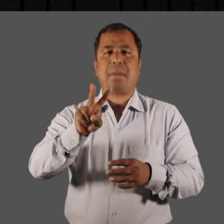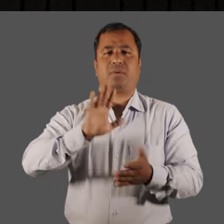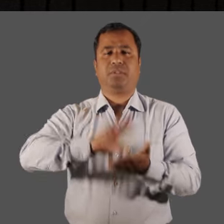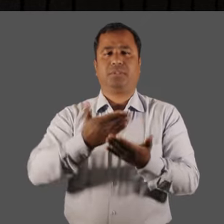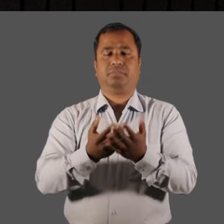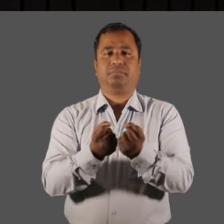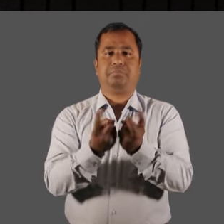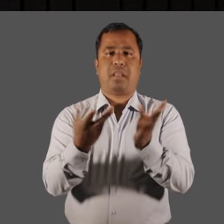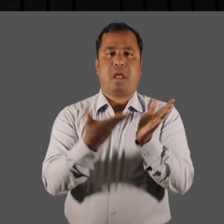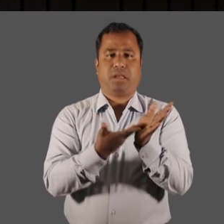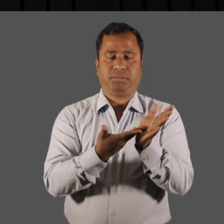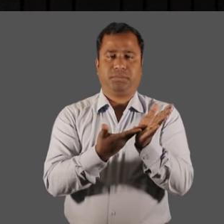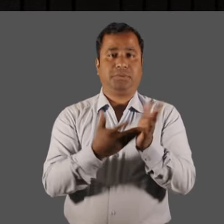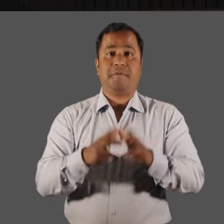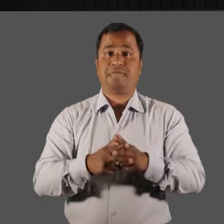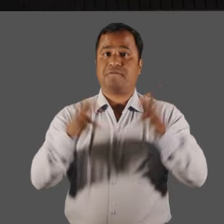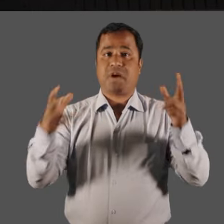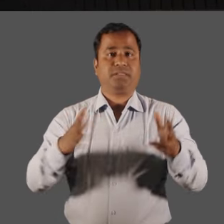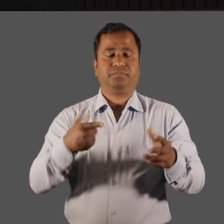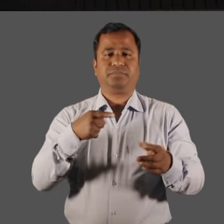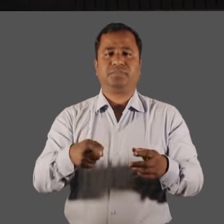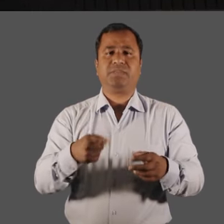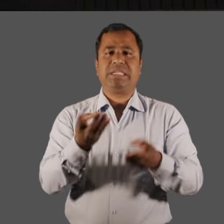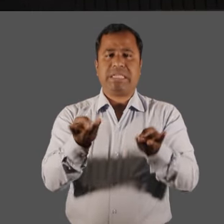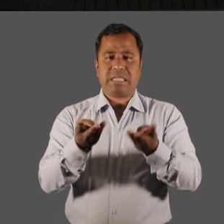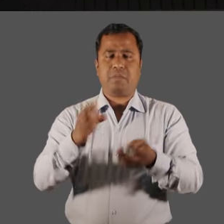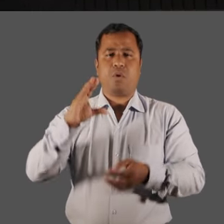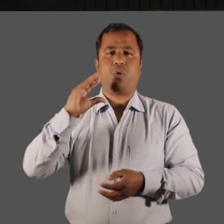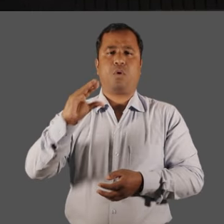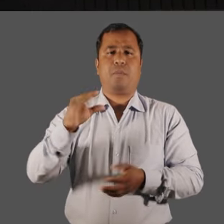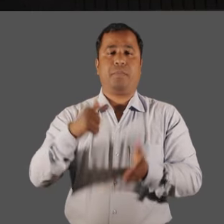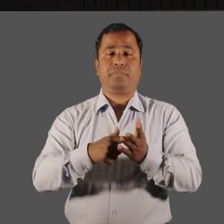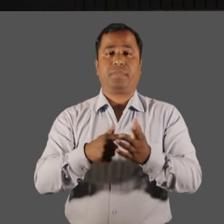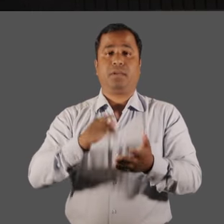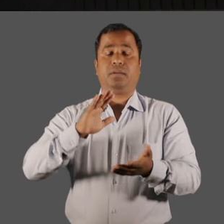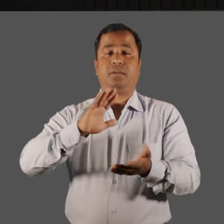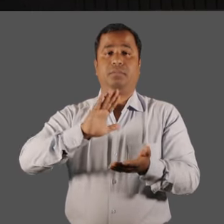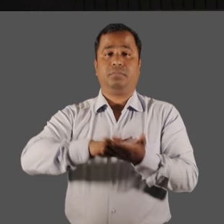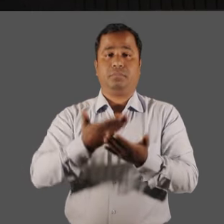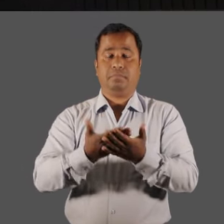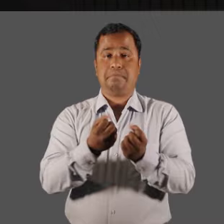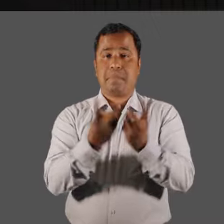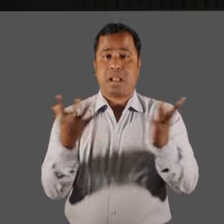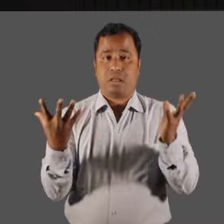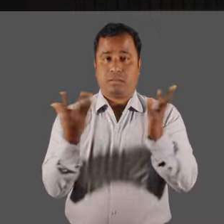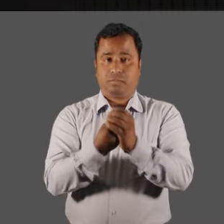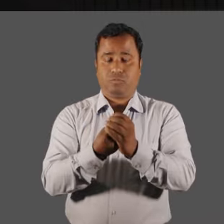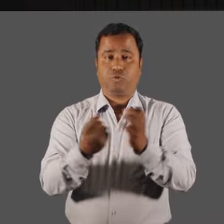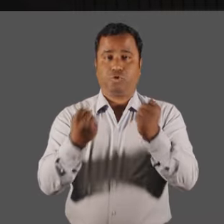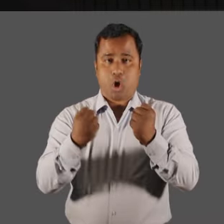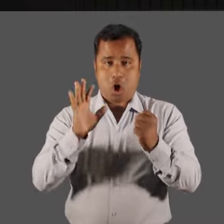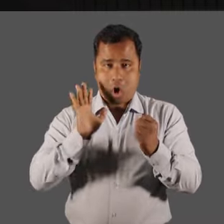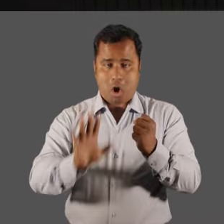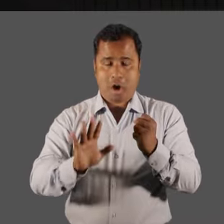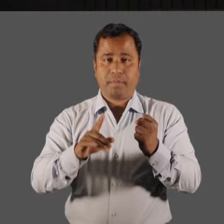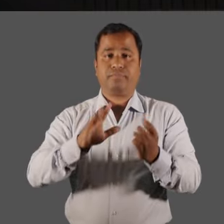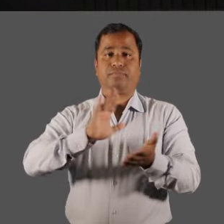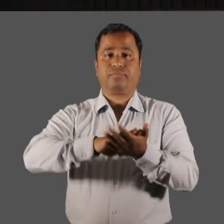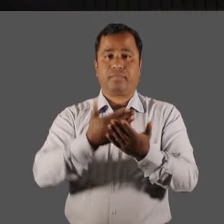জন আছি, প্রফেশনালি কাজ করছি। সংখ্যাটা খুবই সীমিত। তো যত বেশি কোডাররা ইউনাইটেড হবে, তো যত